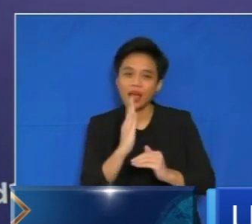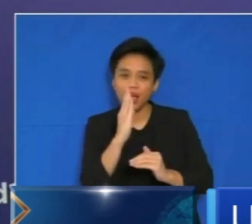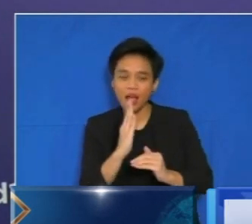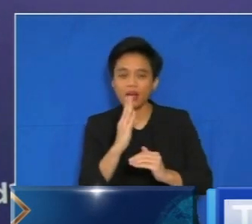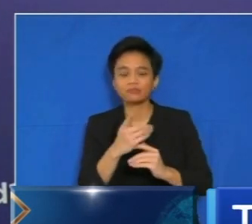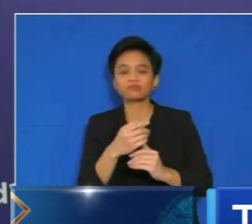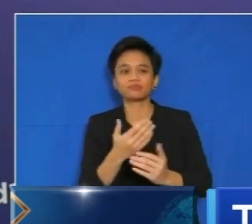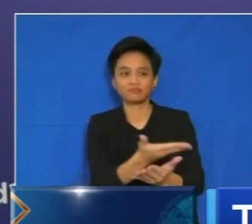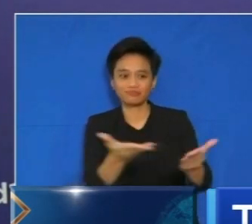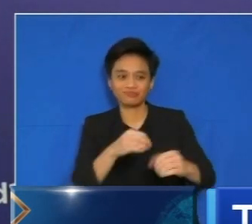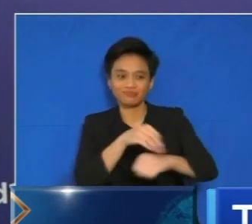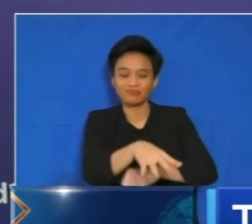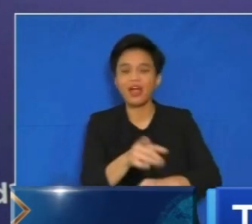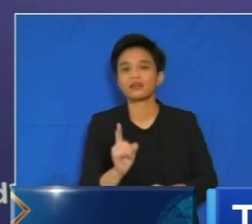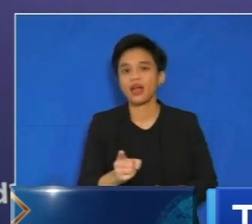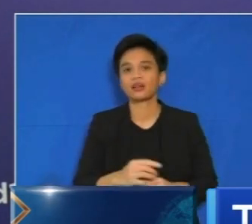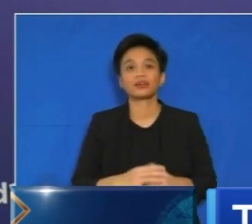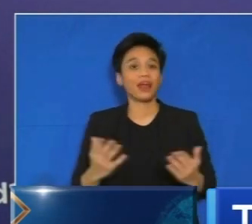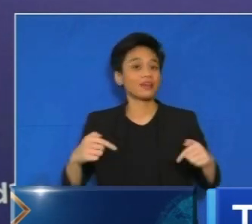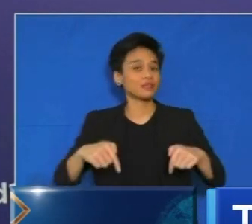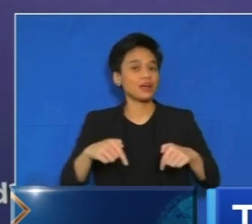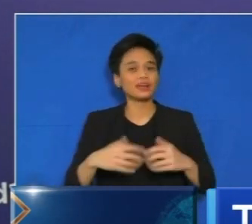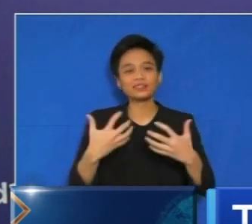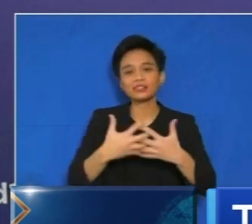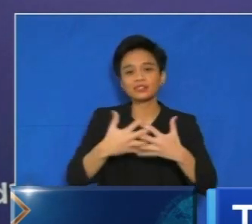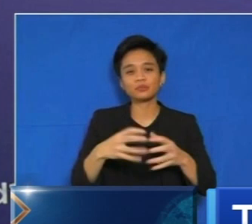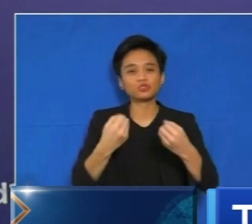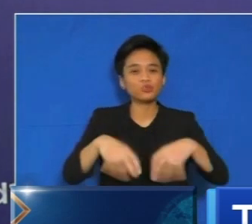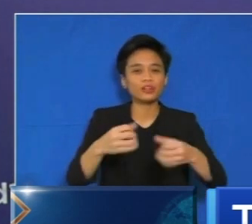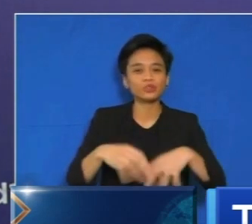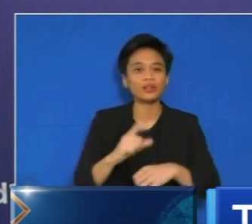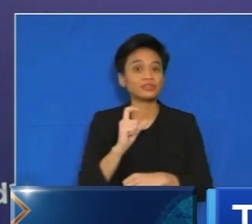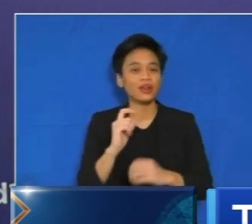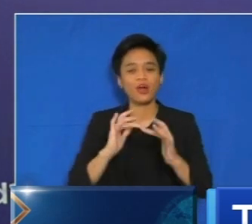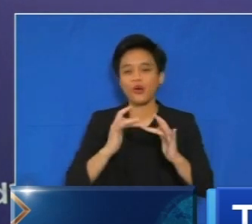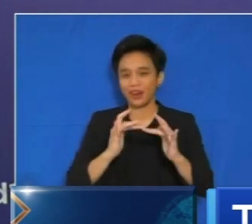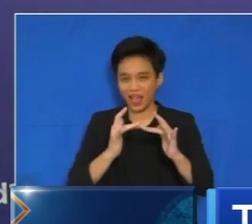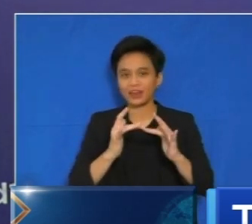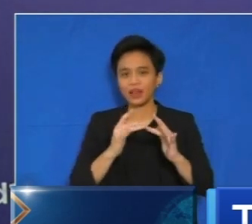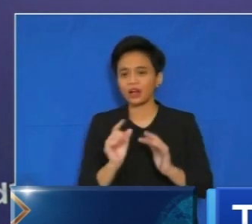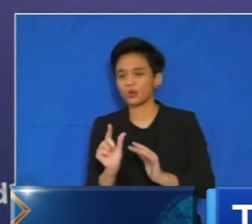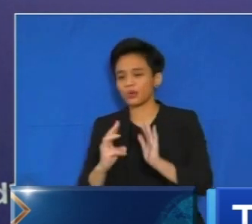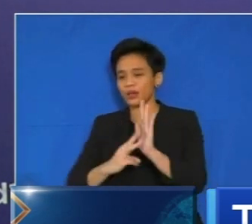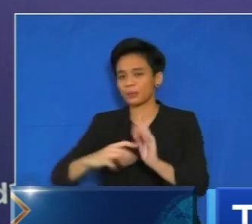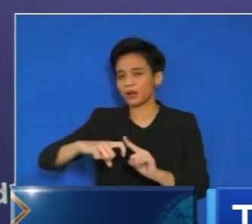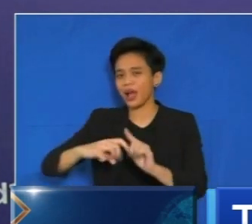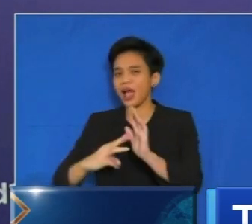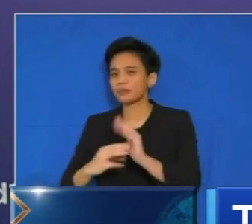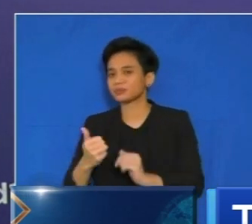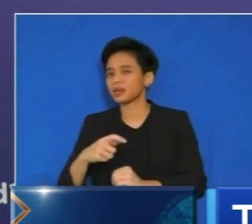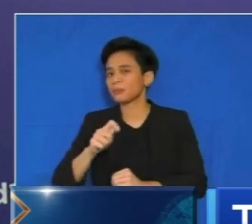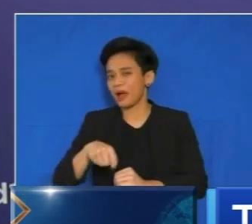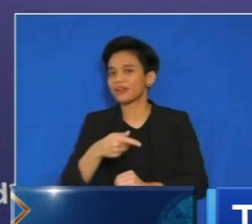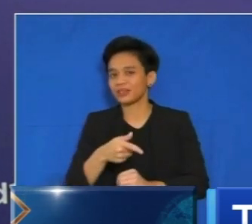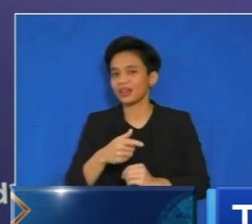Saito penjualan secara online sekarang merupakan sebuah solusi bagi UMKM yang masih bisa menjalankan